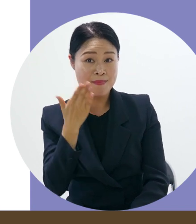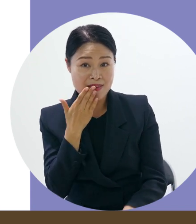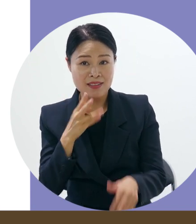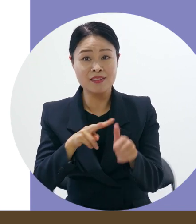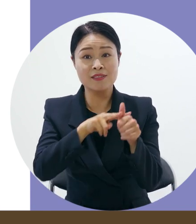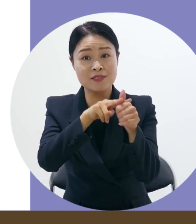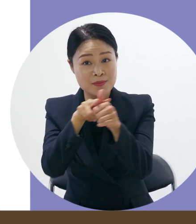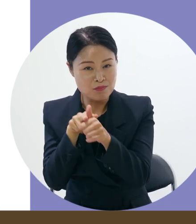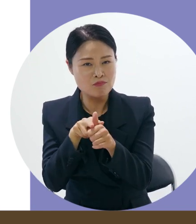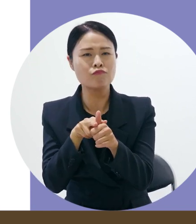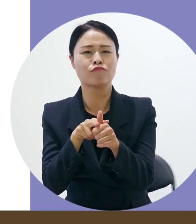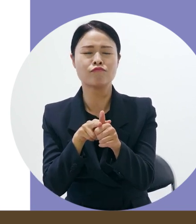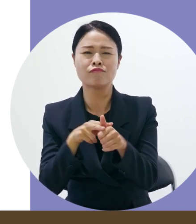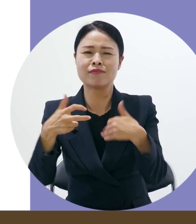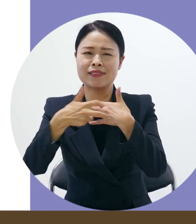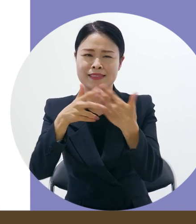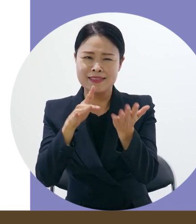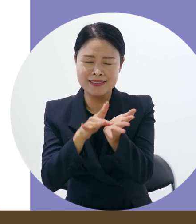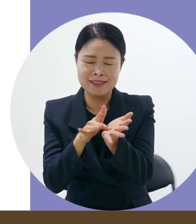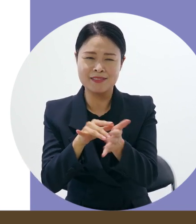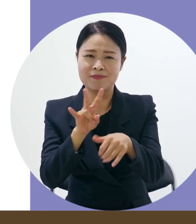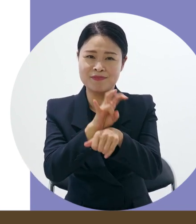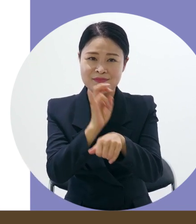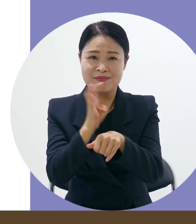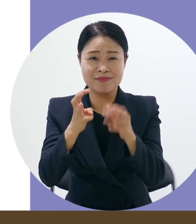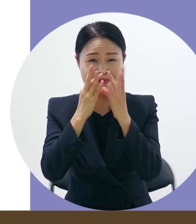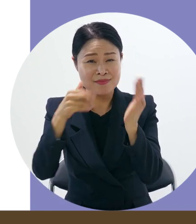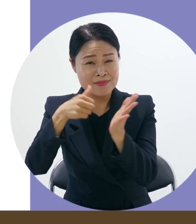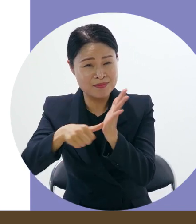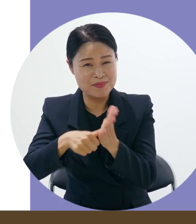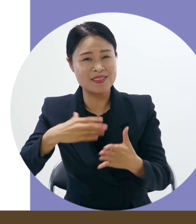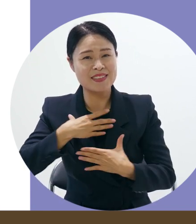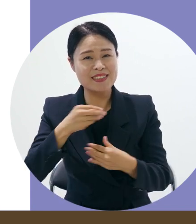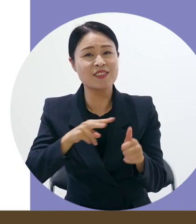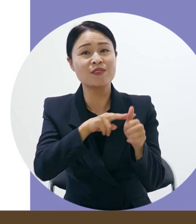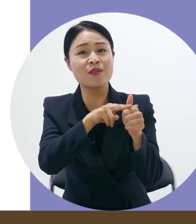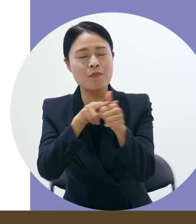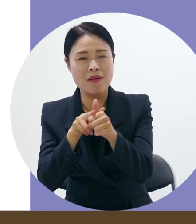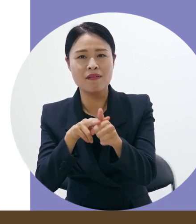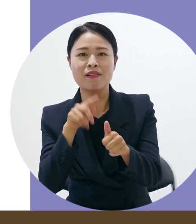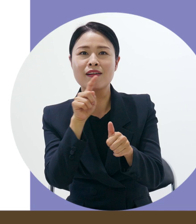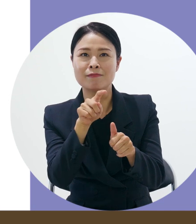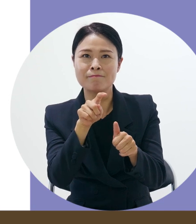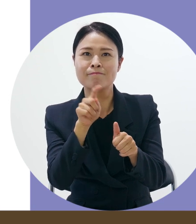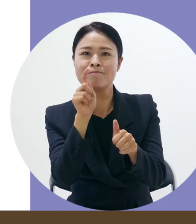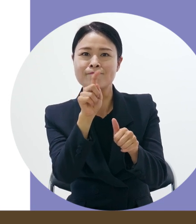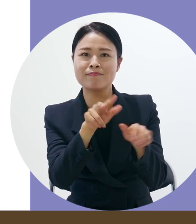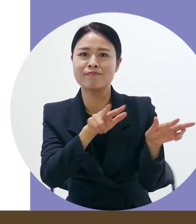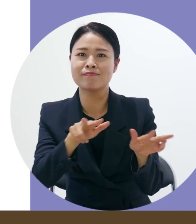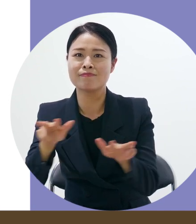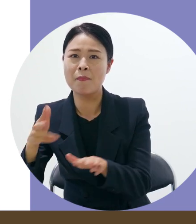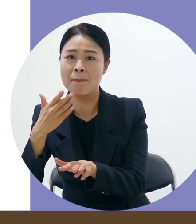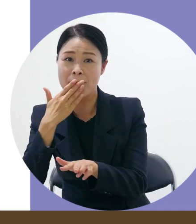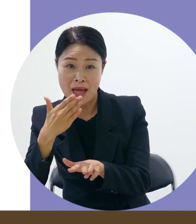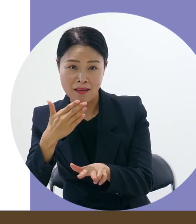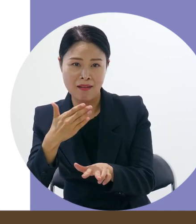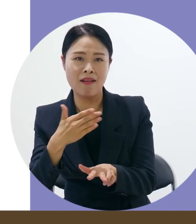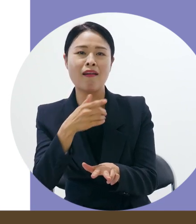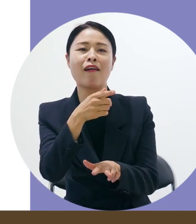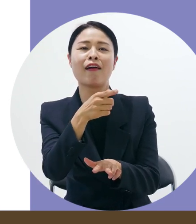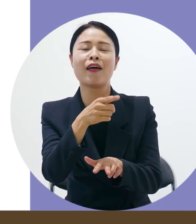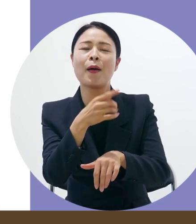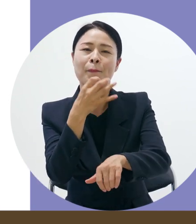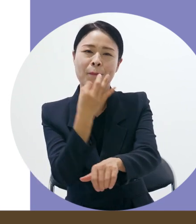시각, 청각장애인 및 정보 취약계층의 의약외품 안전정보 접근성을 개선하고자